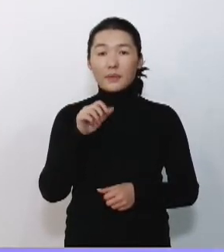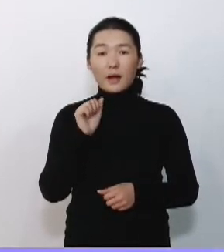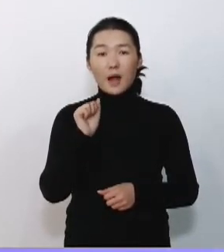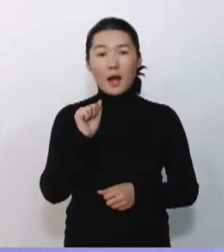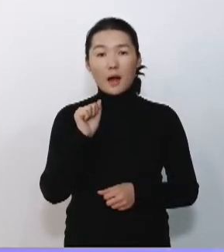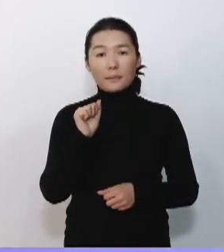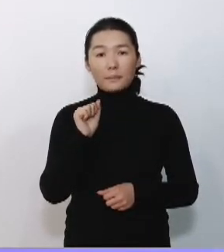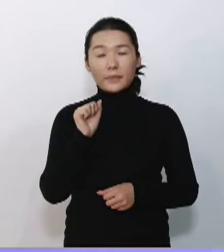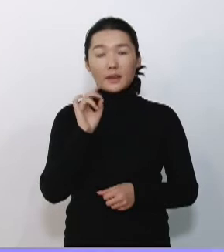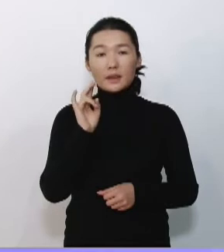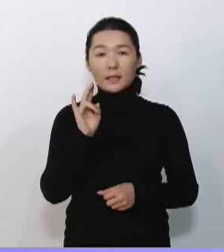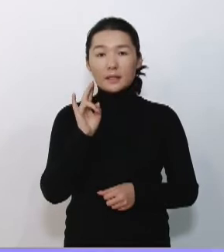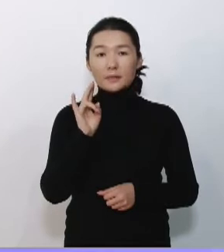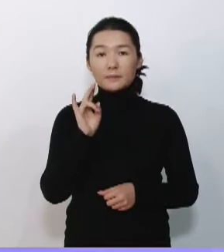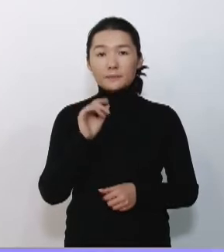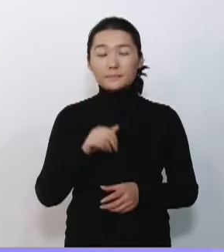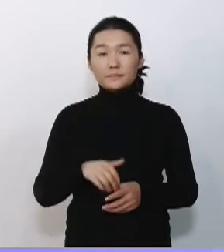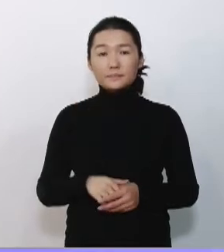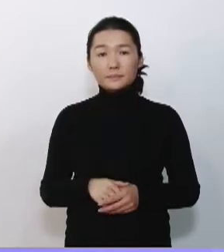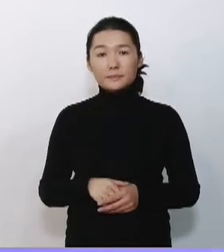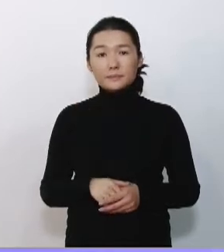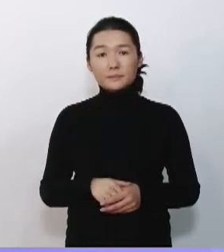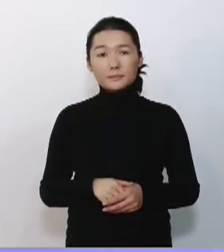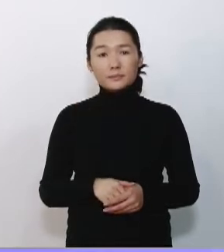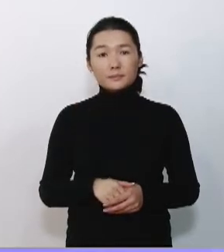«а», «н».